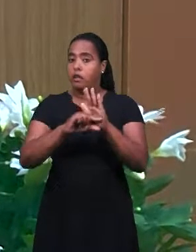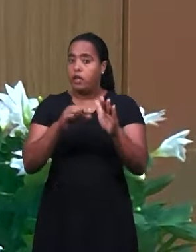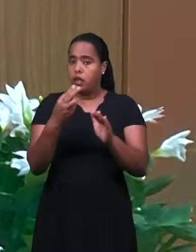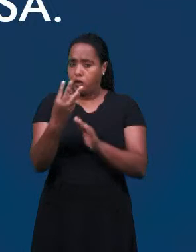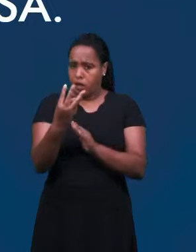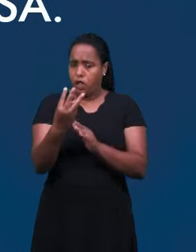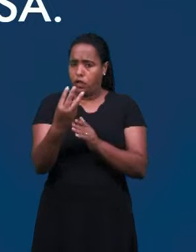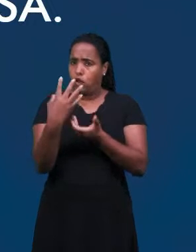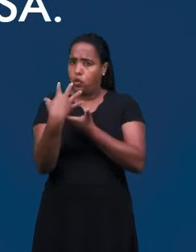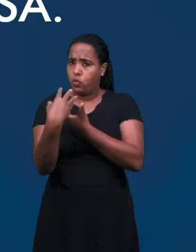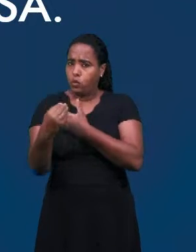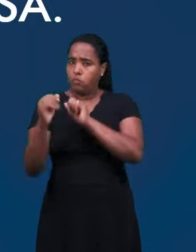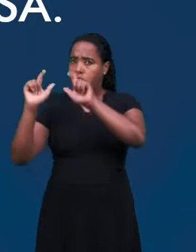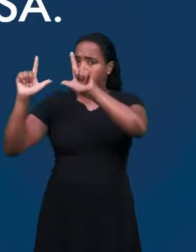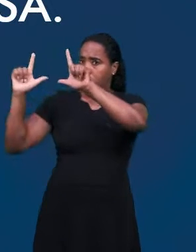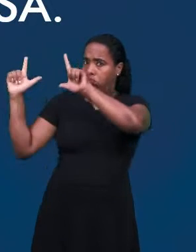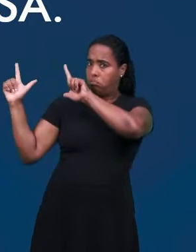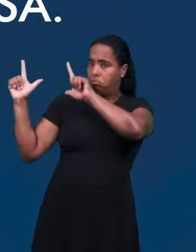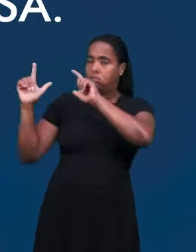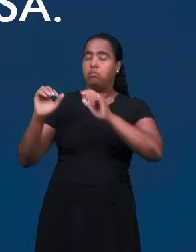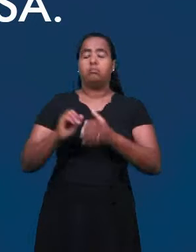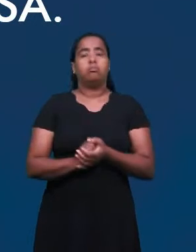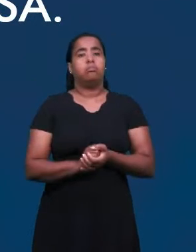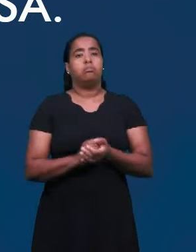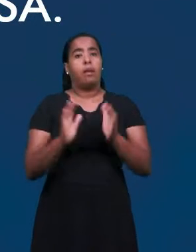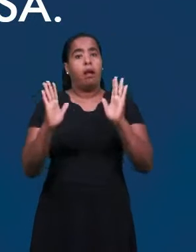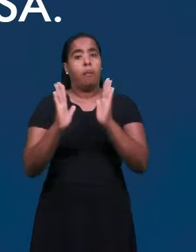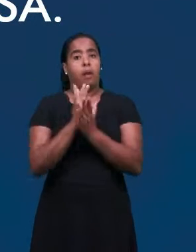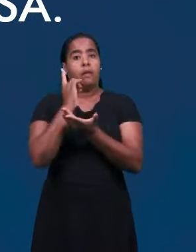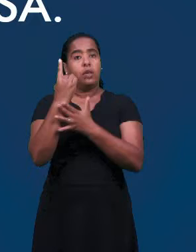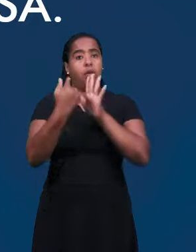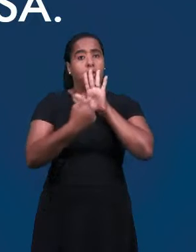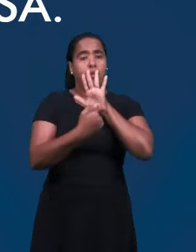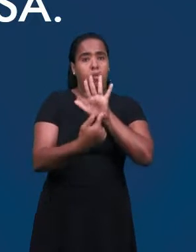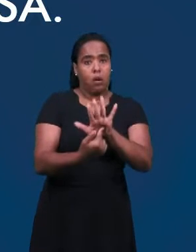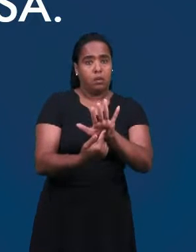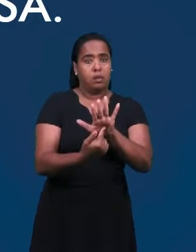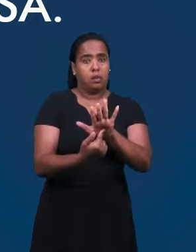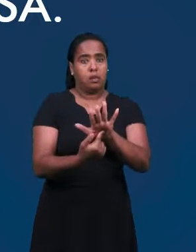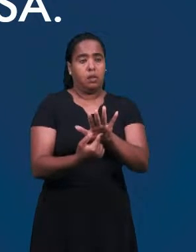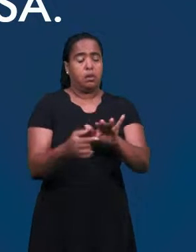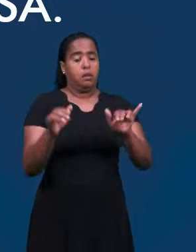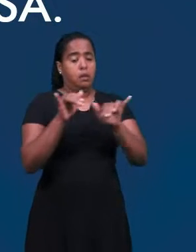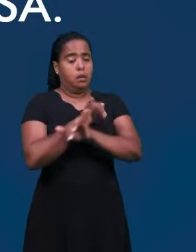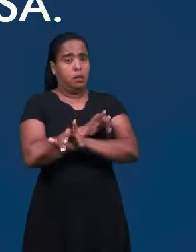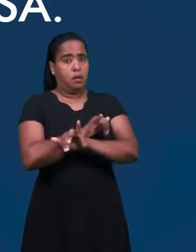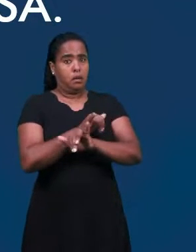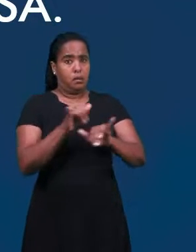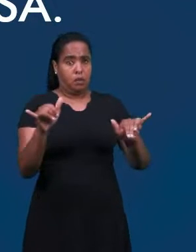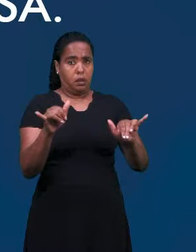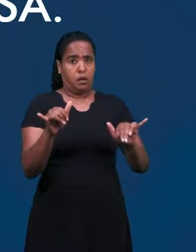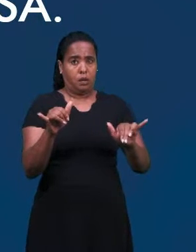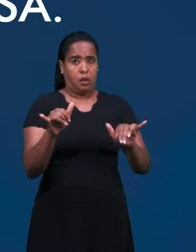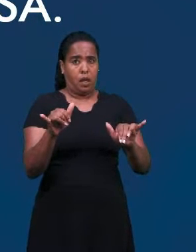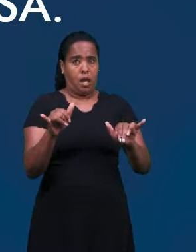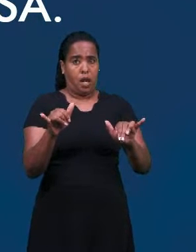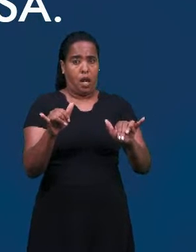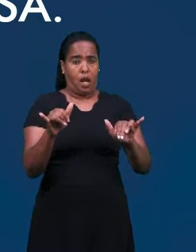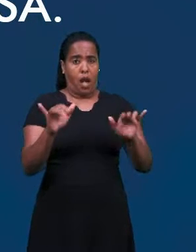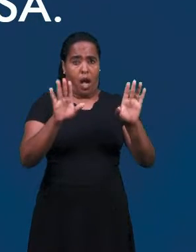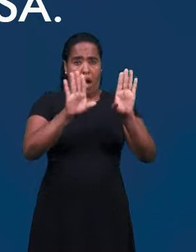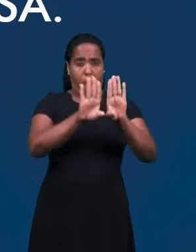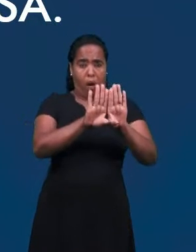Так говорит нам Священное Писание. Давайте зачитаем вместе со мной. «И сказал я им, Пусть не отворяют